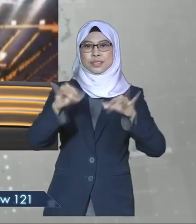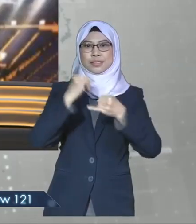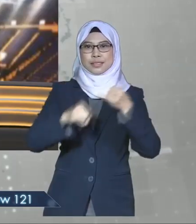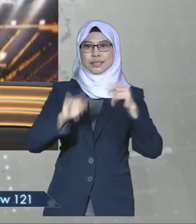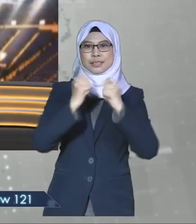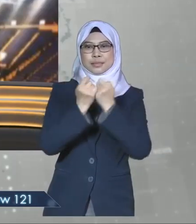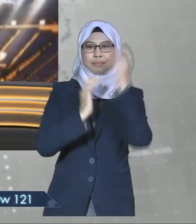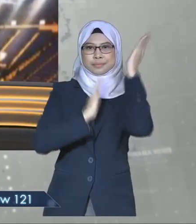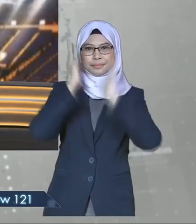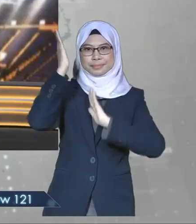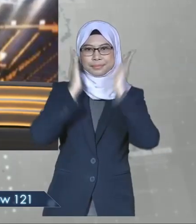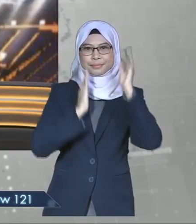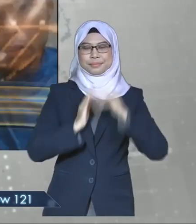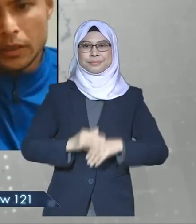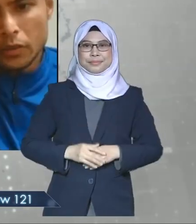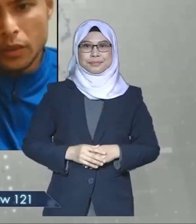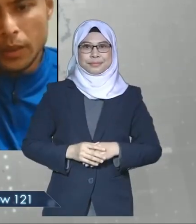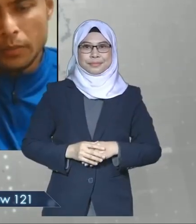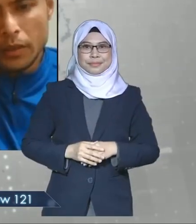negara.